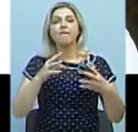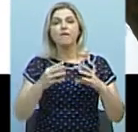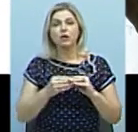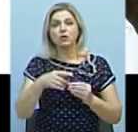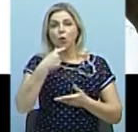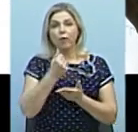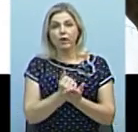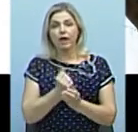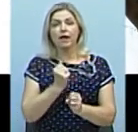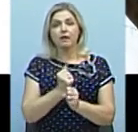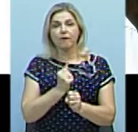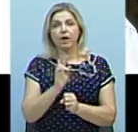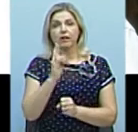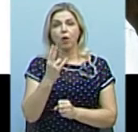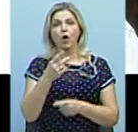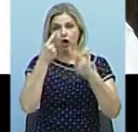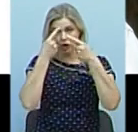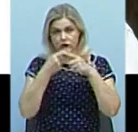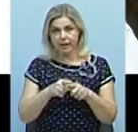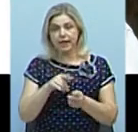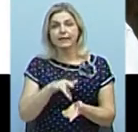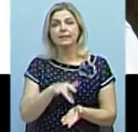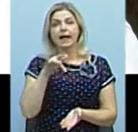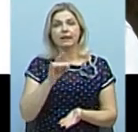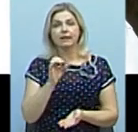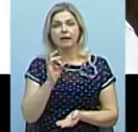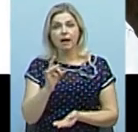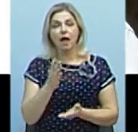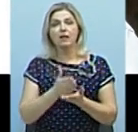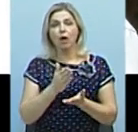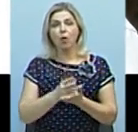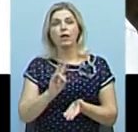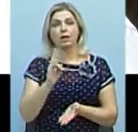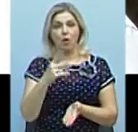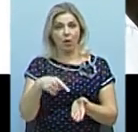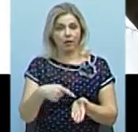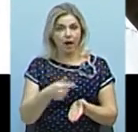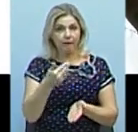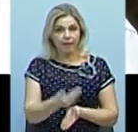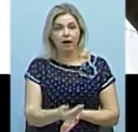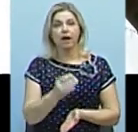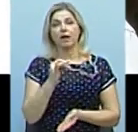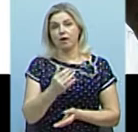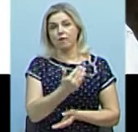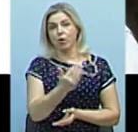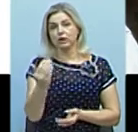робив Миколаївський інженеринговий центр, розташований у місті Миколаєві. Вони робили